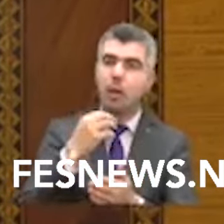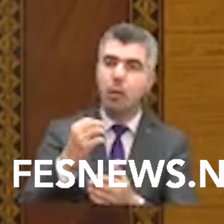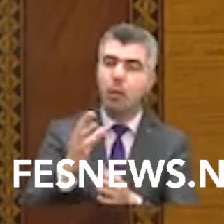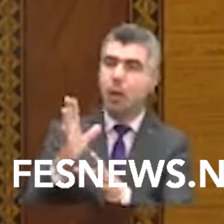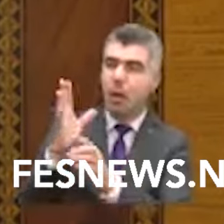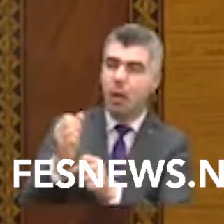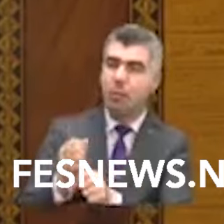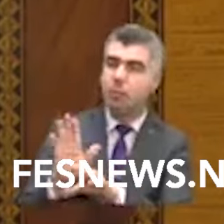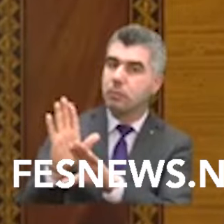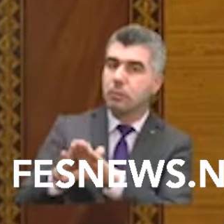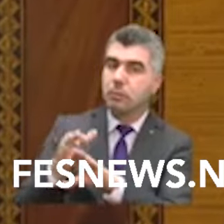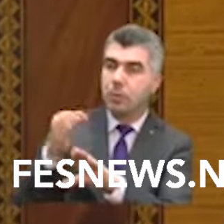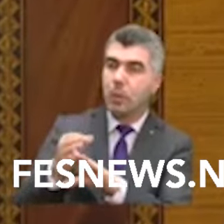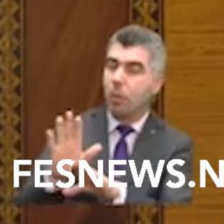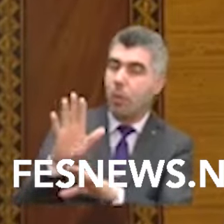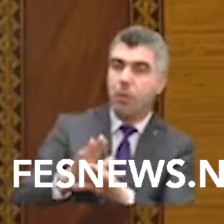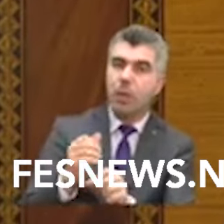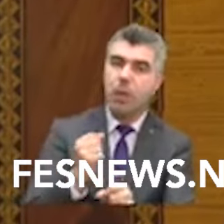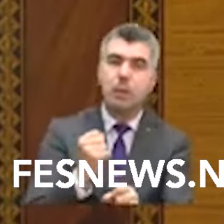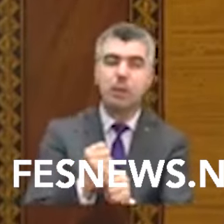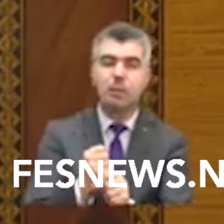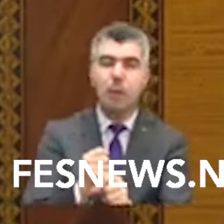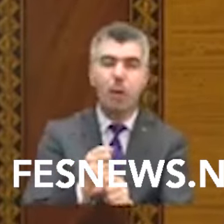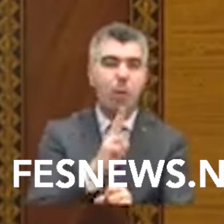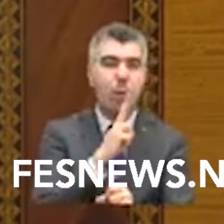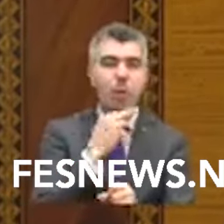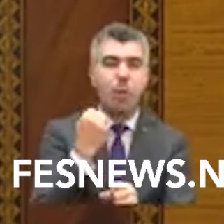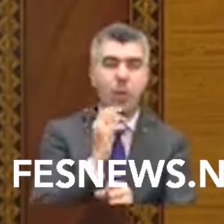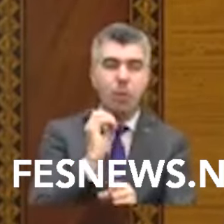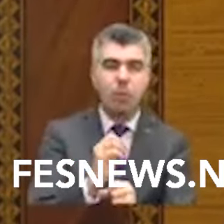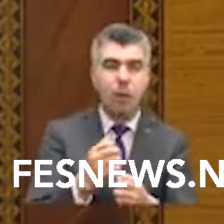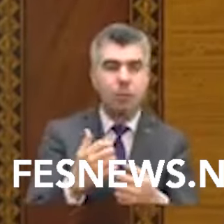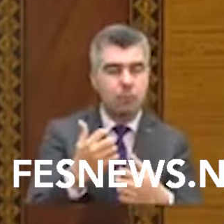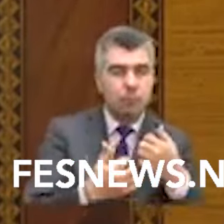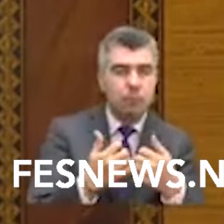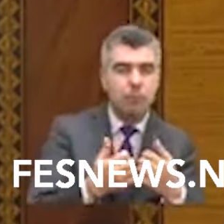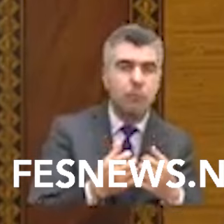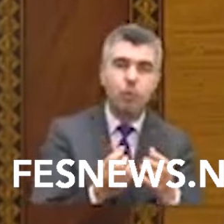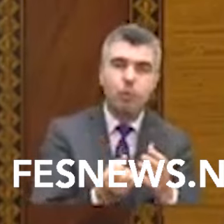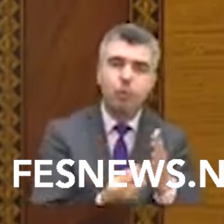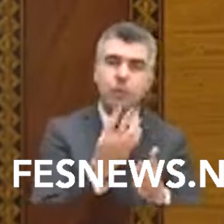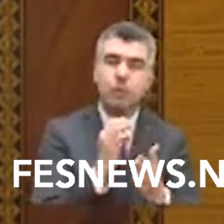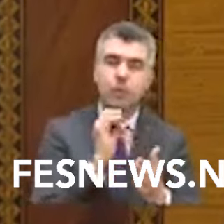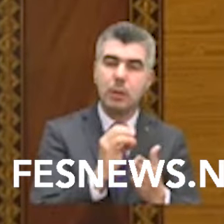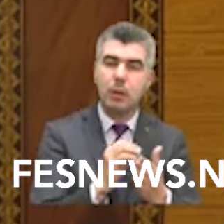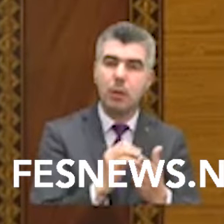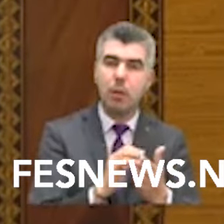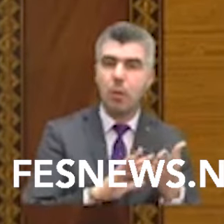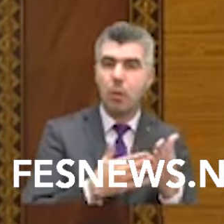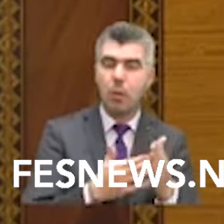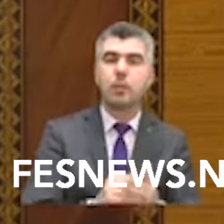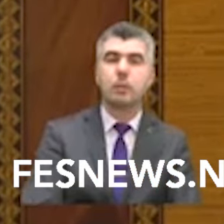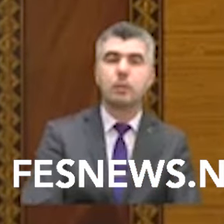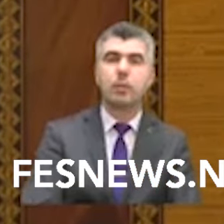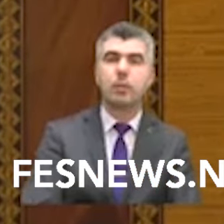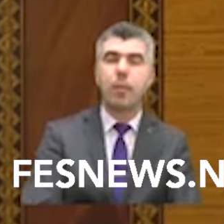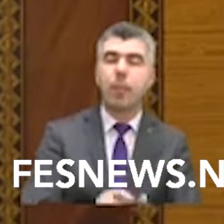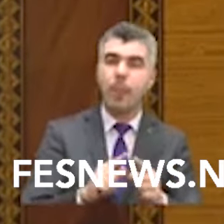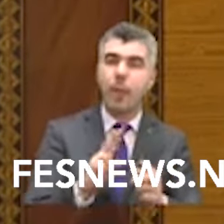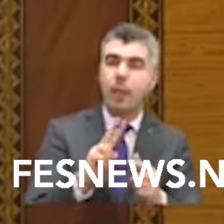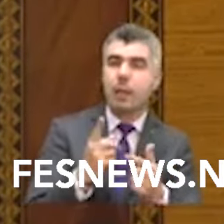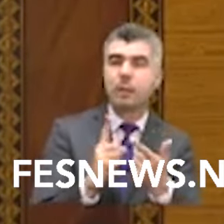ديال سيدنا الله يسو. خدات الحكومة على عاتقها تطوير هذه المقاربات باش نحاولوا ندوزوا لواحد